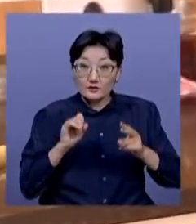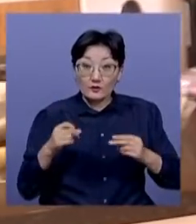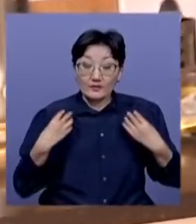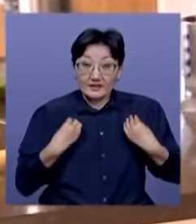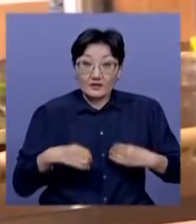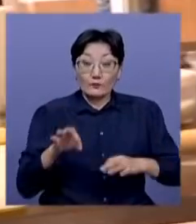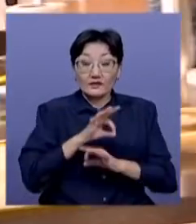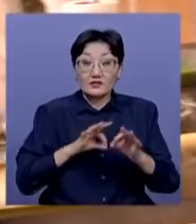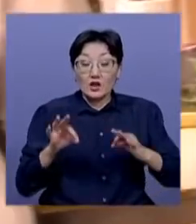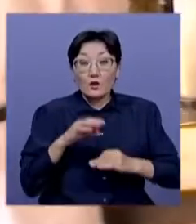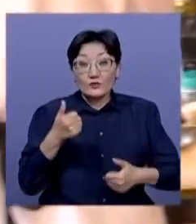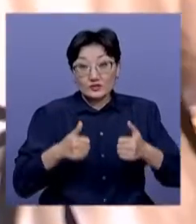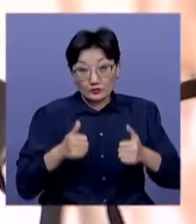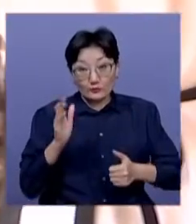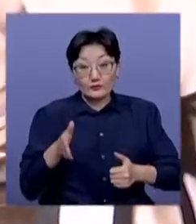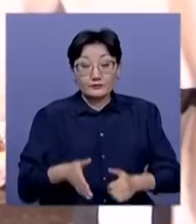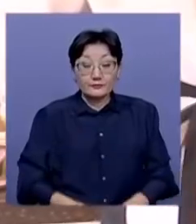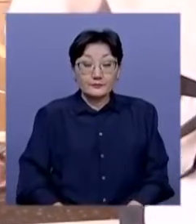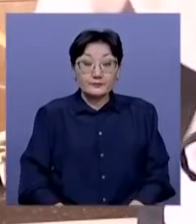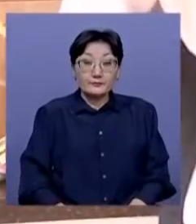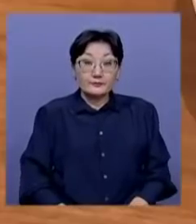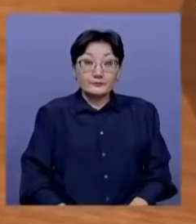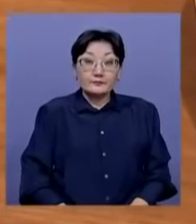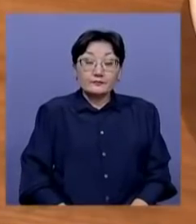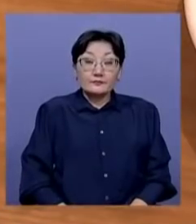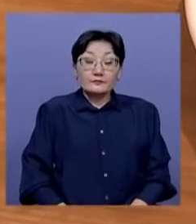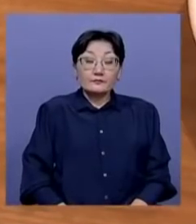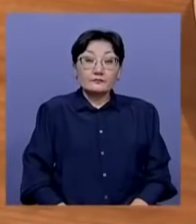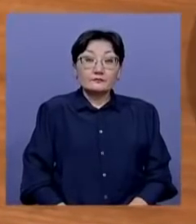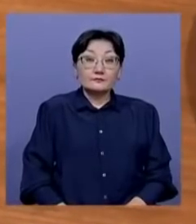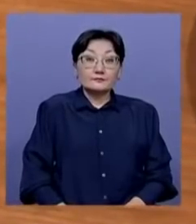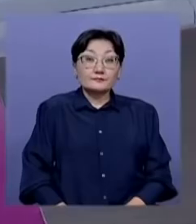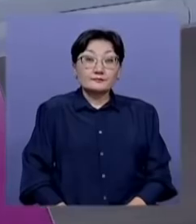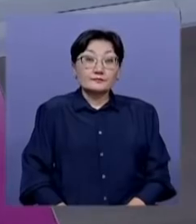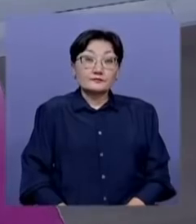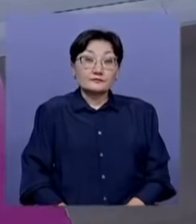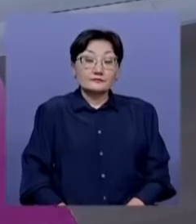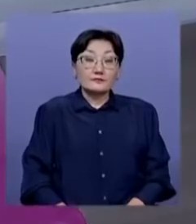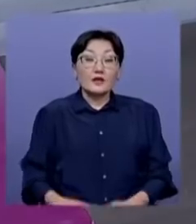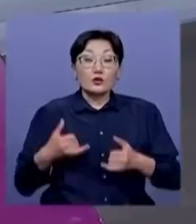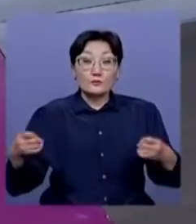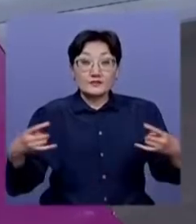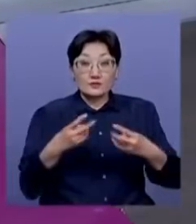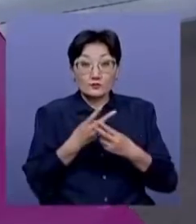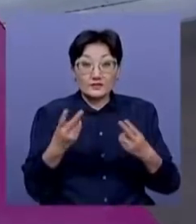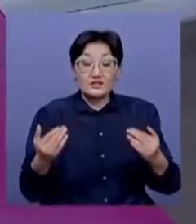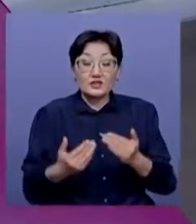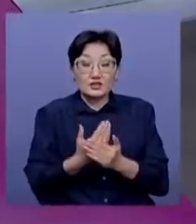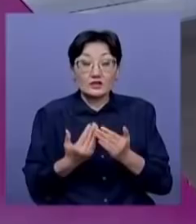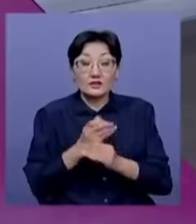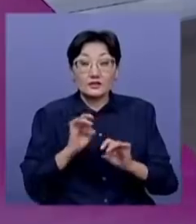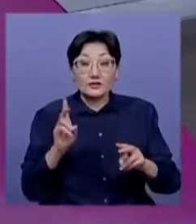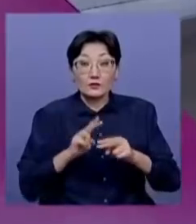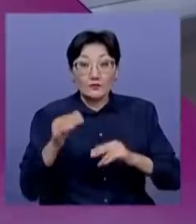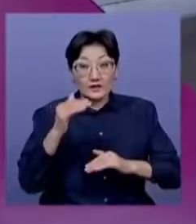киім дизайнерлері бақ сынайды. Сымбат Ноғай, Медет Саматұлы, Алматы телеарнасы. Құрметті